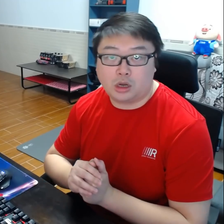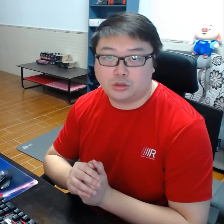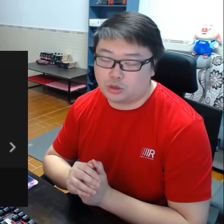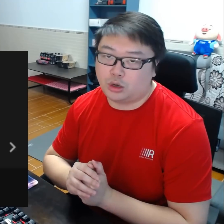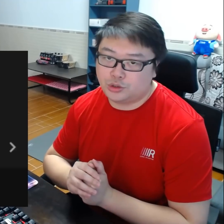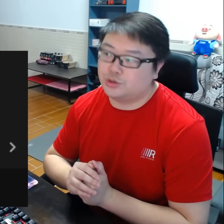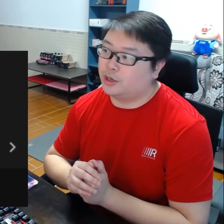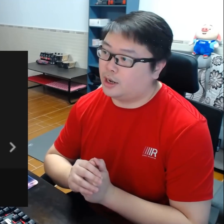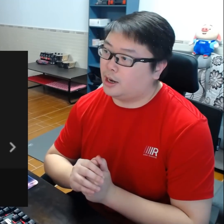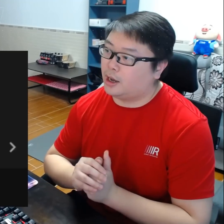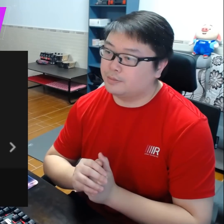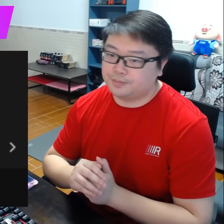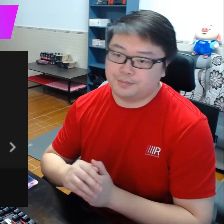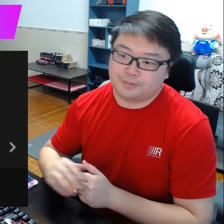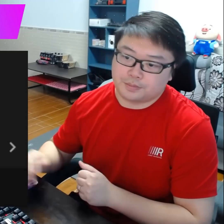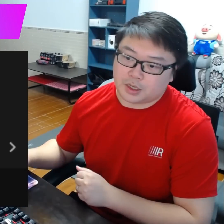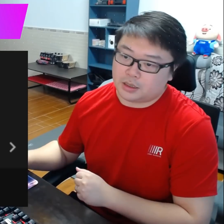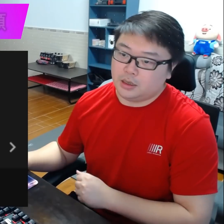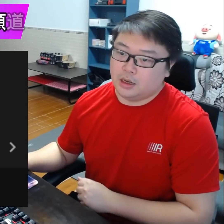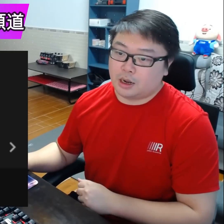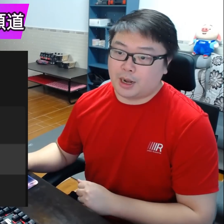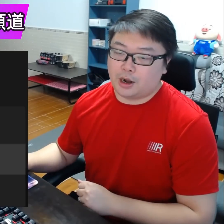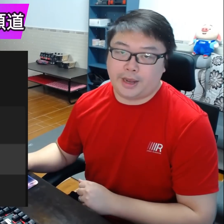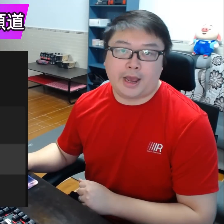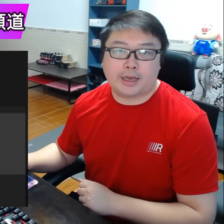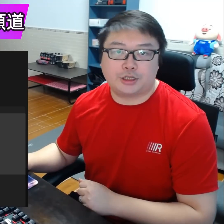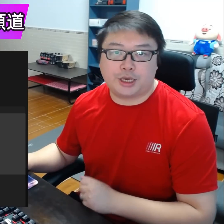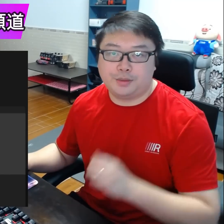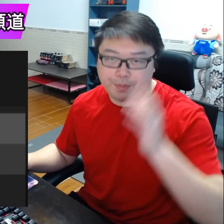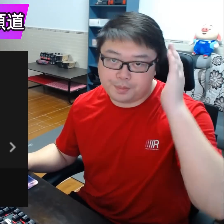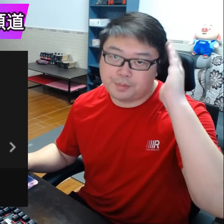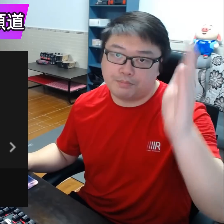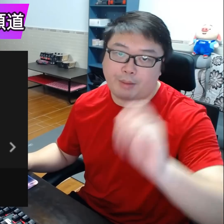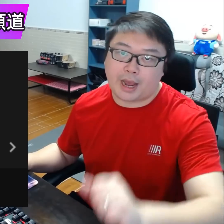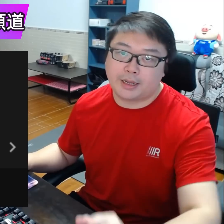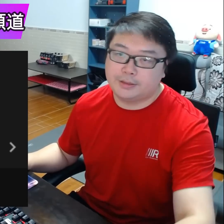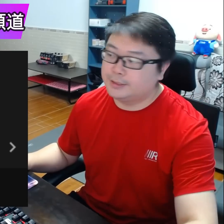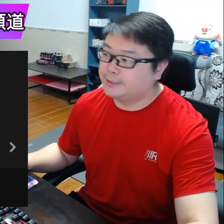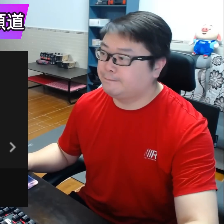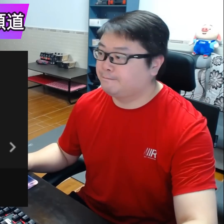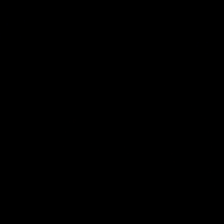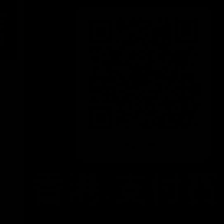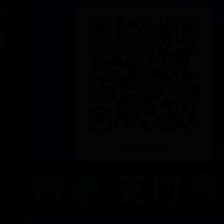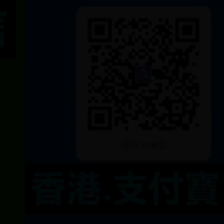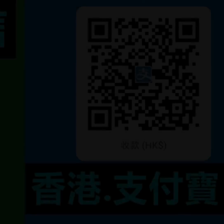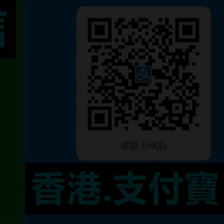过咗再算啦，係啦。咁我哋下期再见，拜拜。